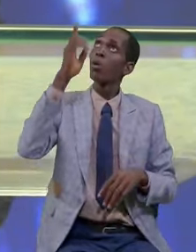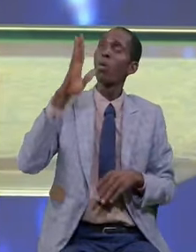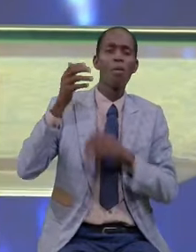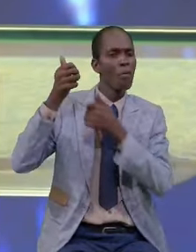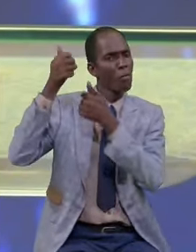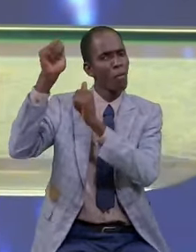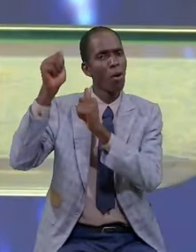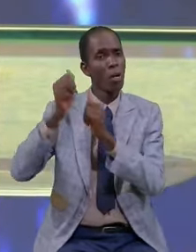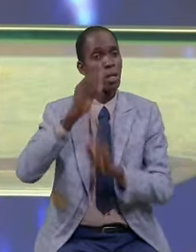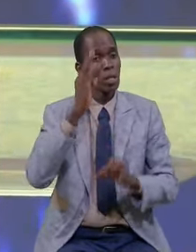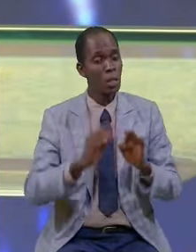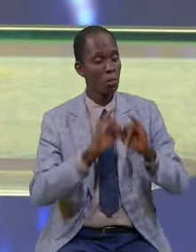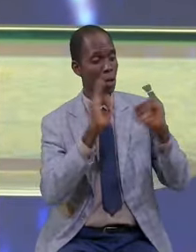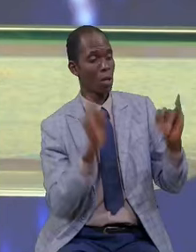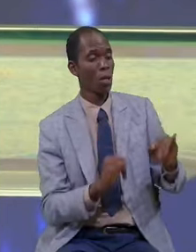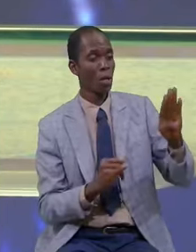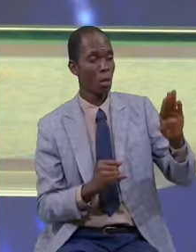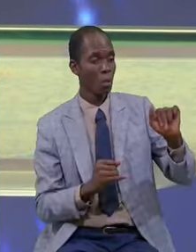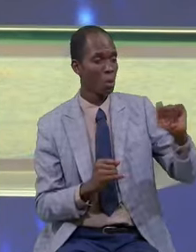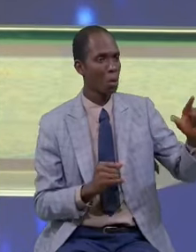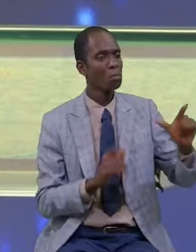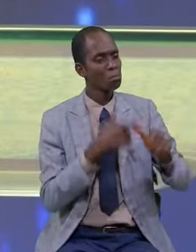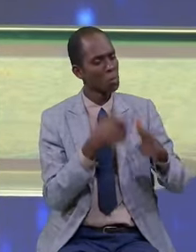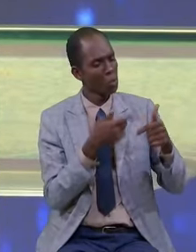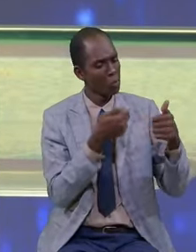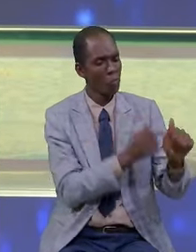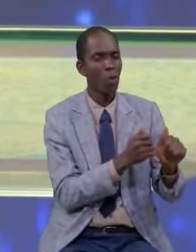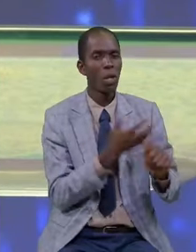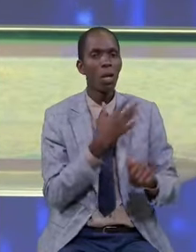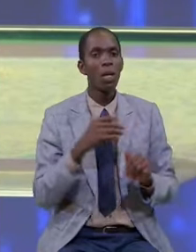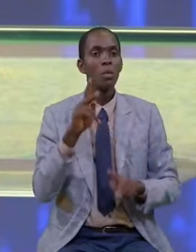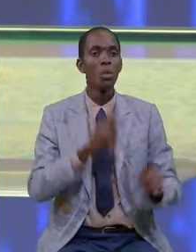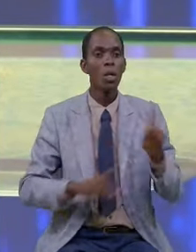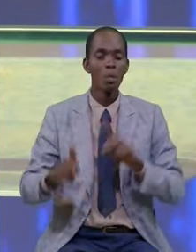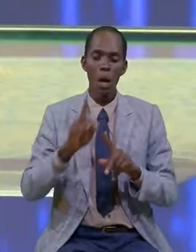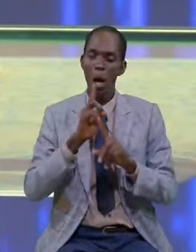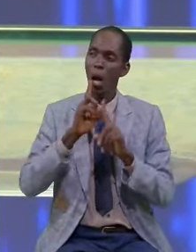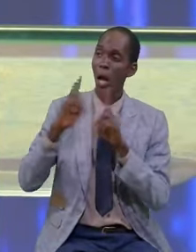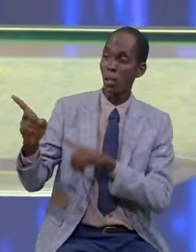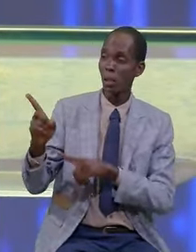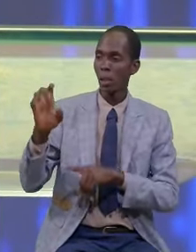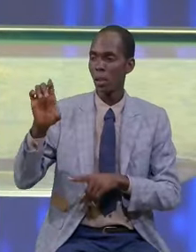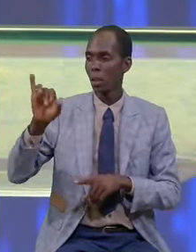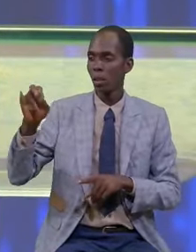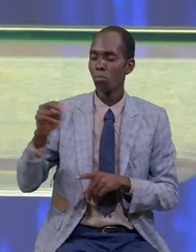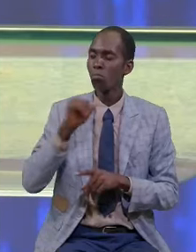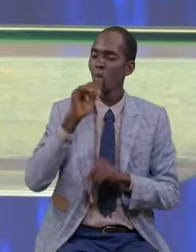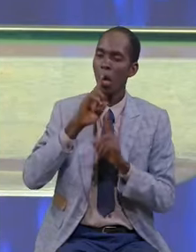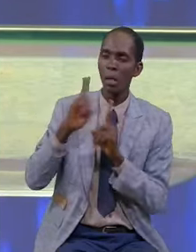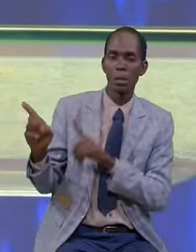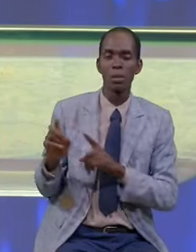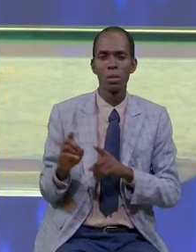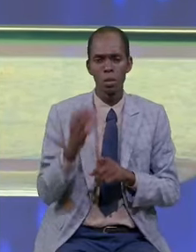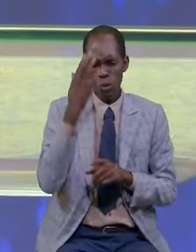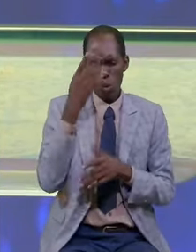lui. Si c'est Baal, allez après lui. Le peuple ne lui répondit rien. C'est ce que Élie leur